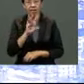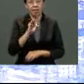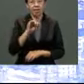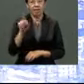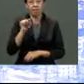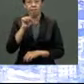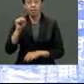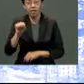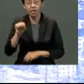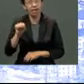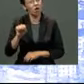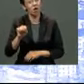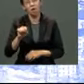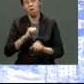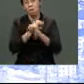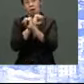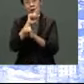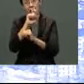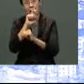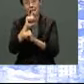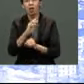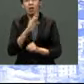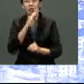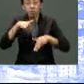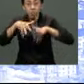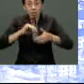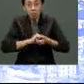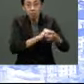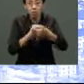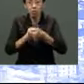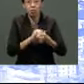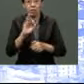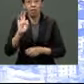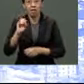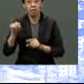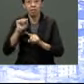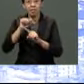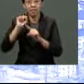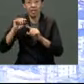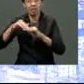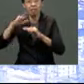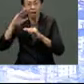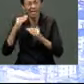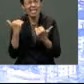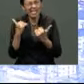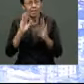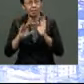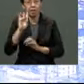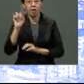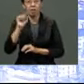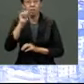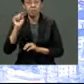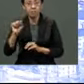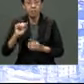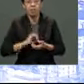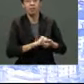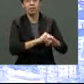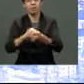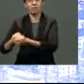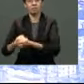ลยต้อง 90% อัพขึ้นไปตอนนี้ผมเชื่อมั่นได้ว่าเกือบ 100% ของคนไทยยังร่วมมือกันอ